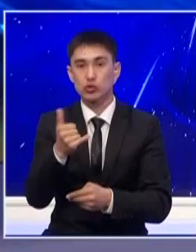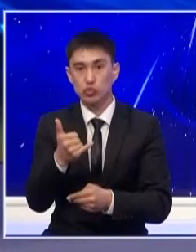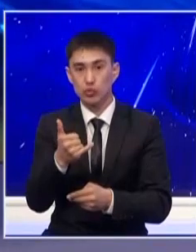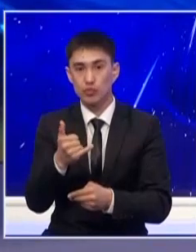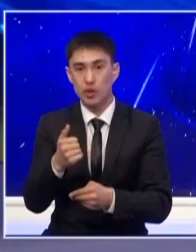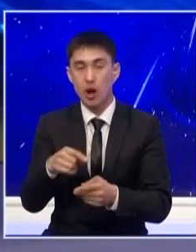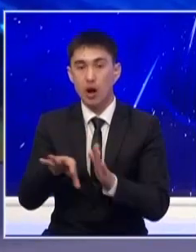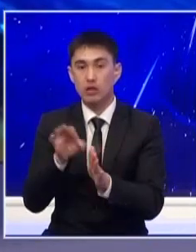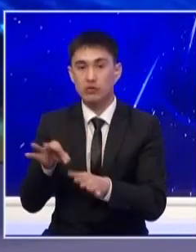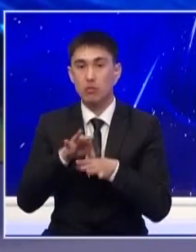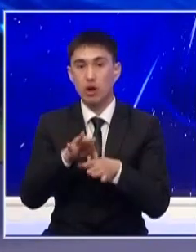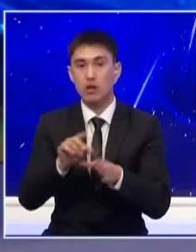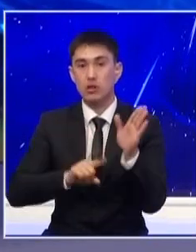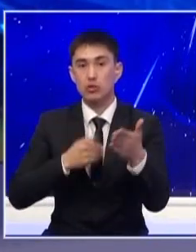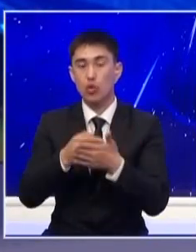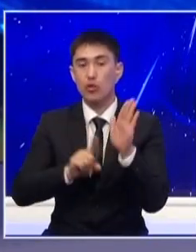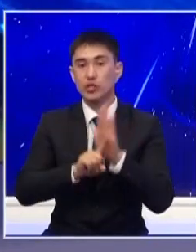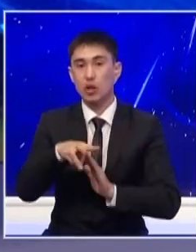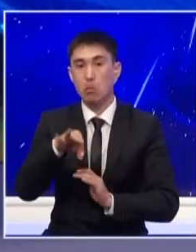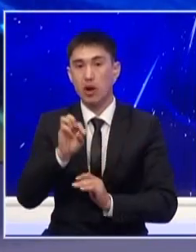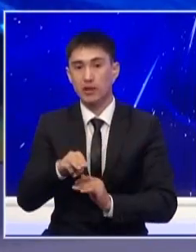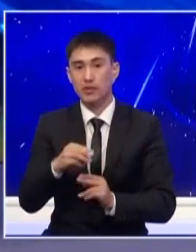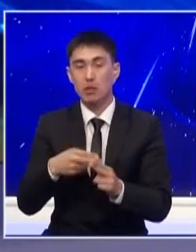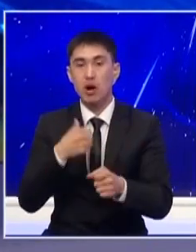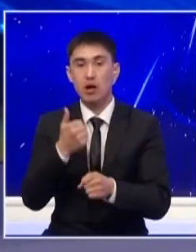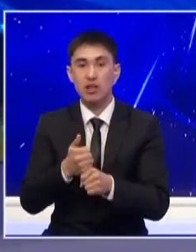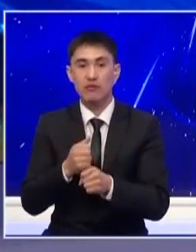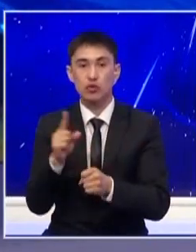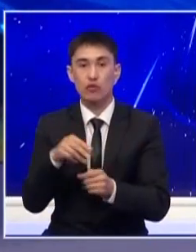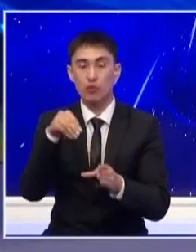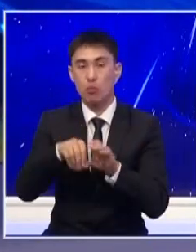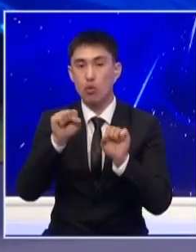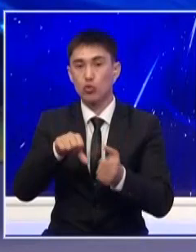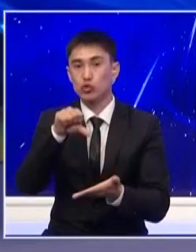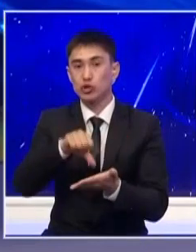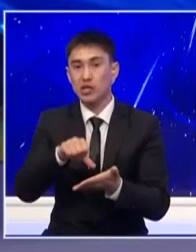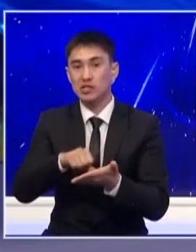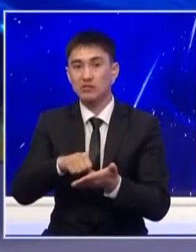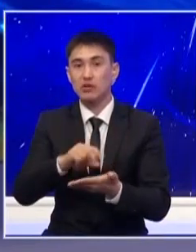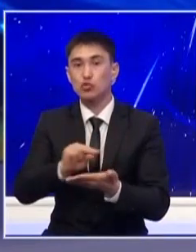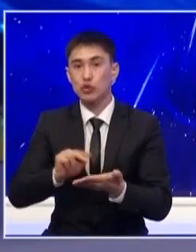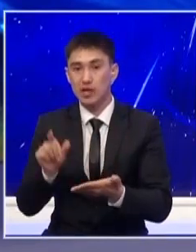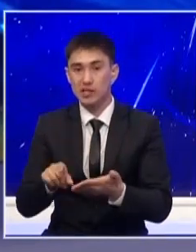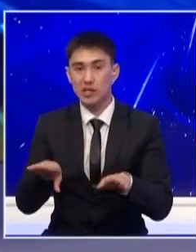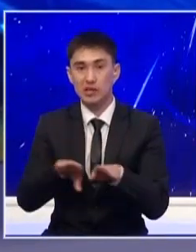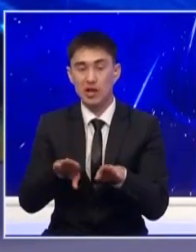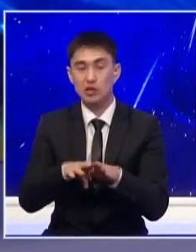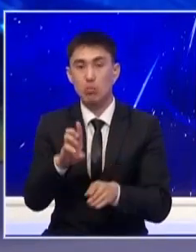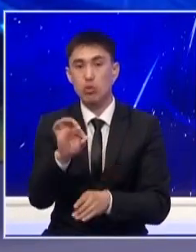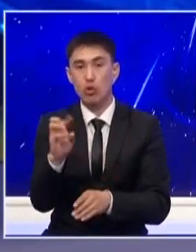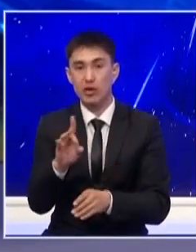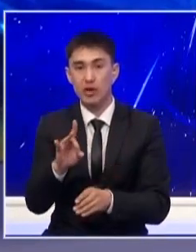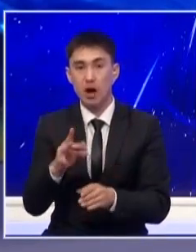ЖТСУ. Голосование проходило до начала марта. Самое главное, что в нем могли принять участие именно журналисты, а